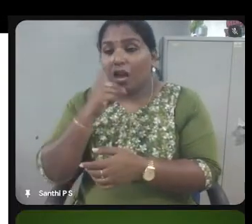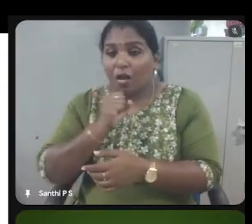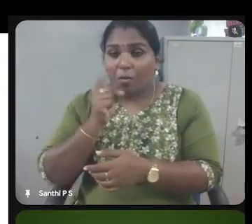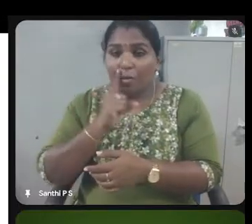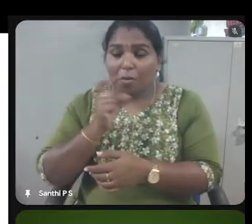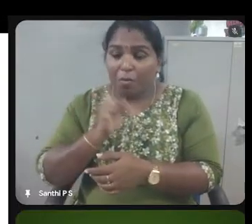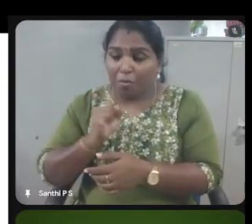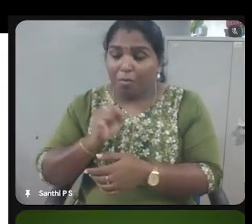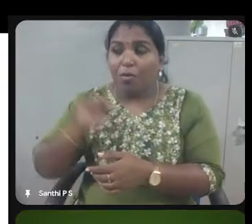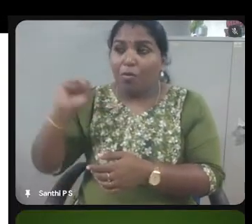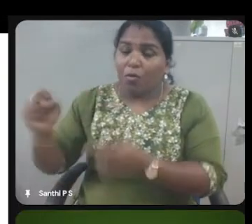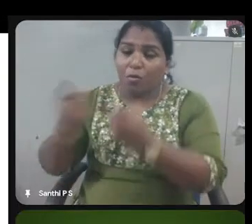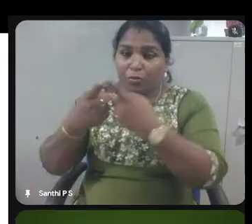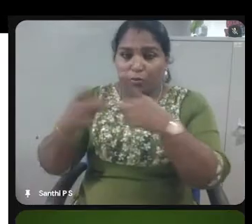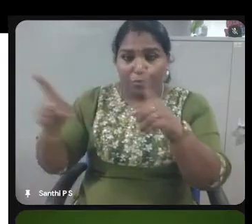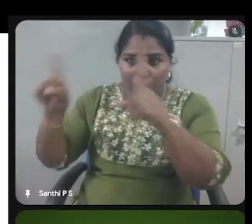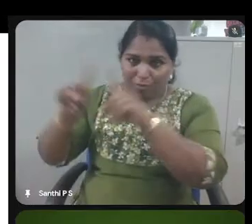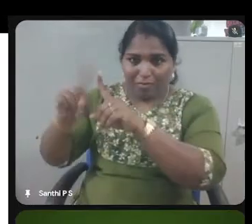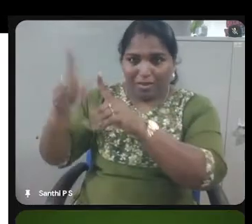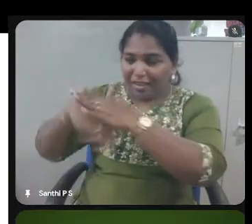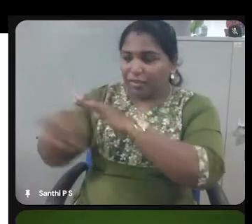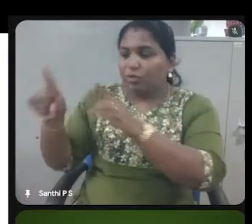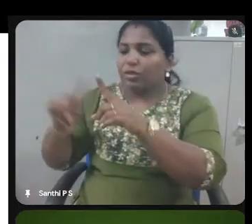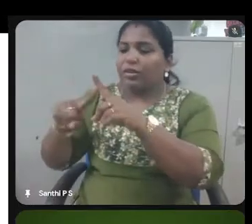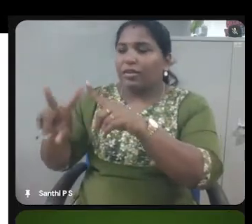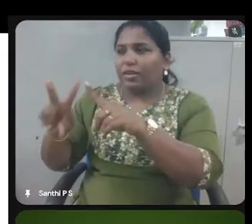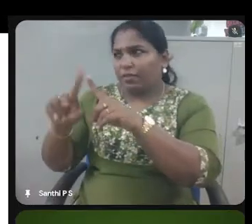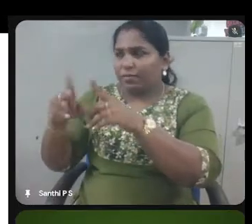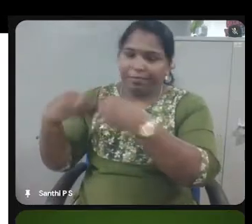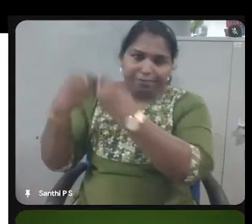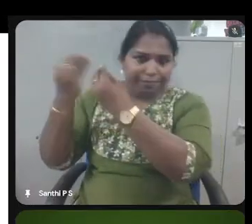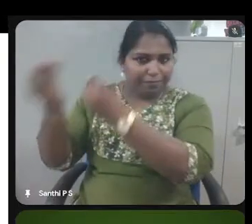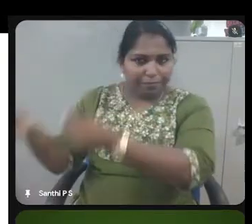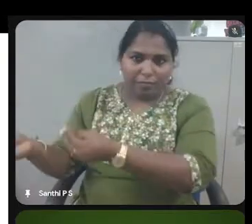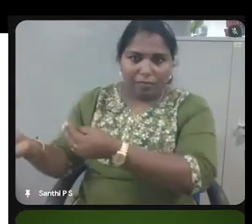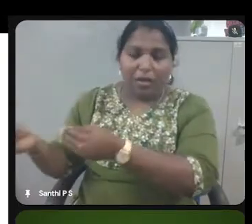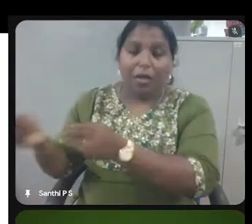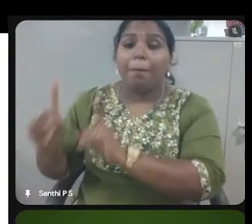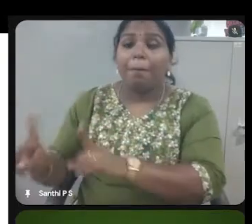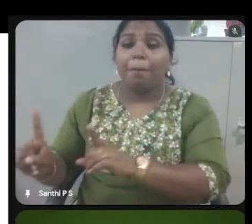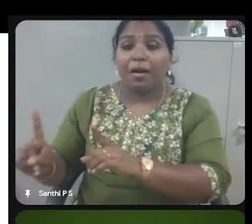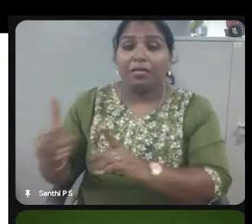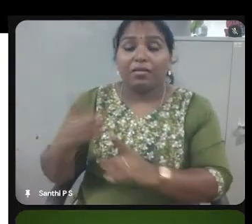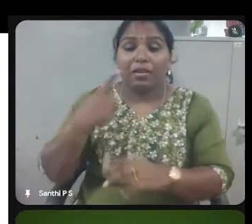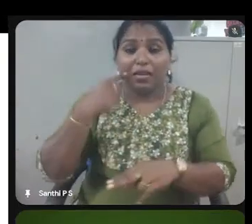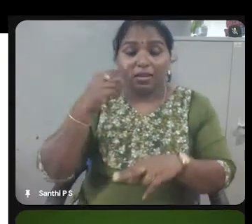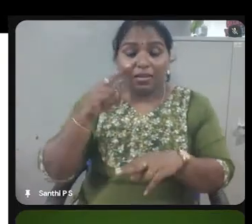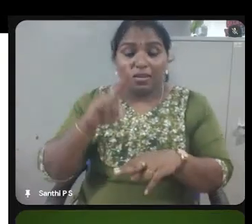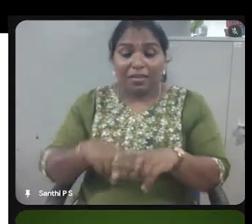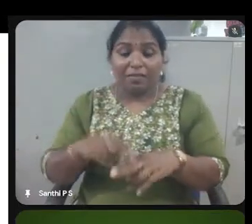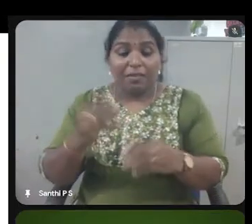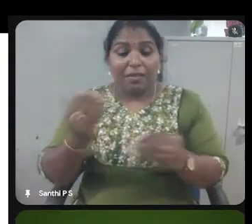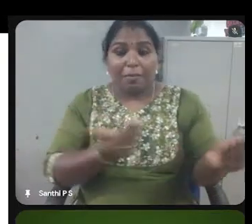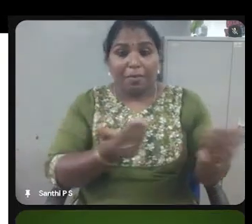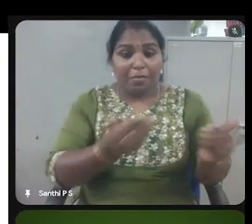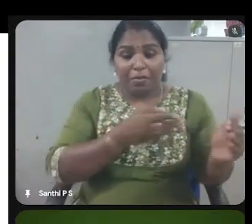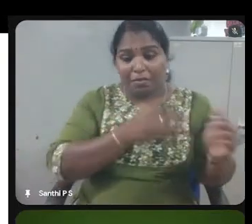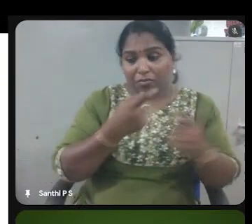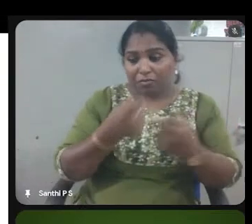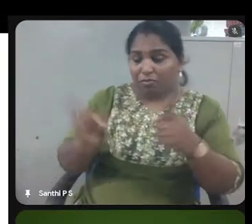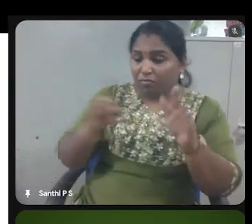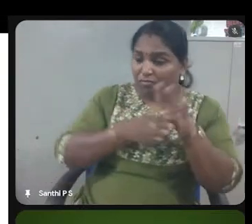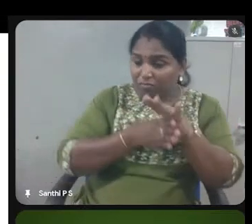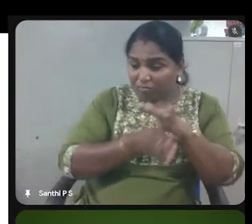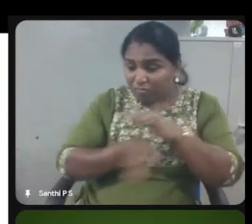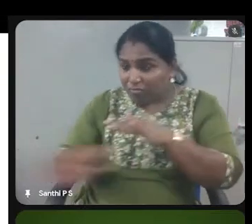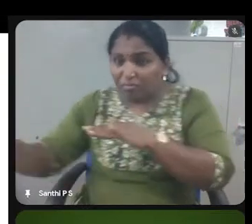പേരൻസിന്റെ റൂമിൽ TV പ്രൊവൈഡ് ചെയ്തു, ഇത് ഒഴിവാക്കാൻ വേണ്ടിയിട്ട്. പക്ഷെ ഈ കുഞ്ഞ് ആ റൂമിലും പോയി ബഹളം ഉണ്ടാക്കി അവന്